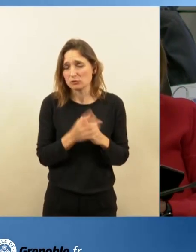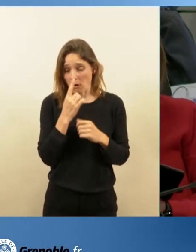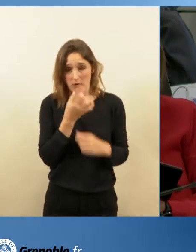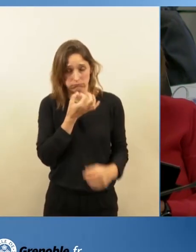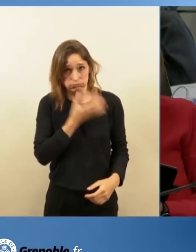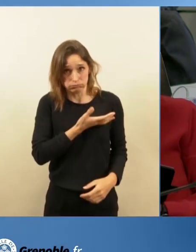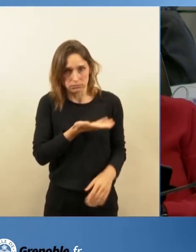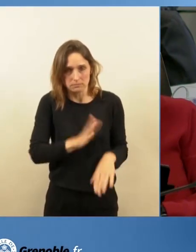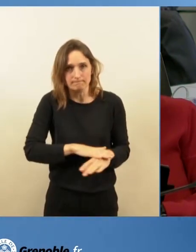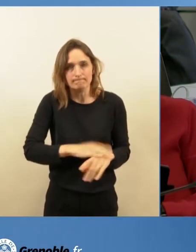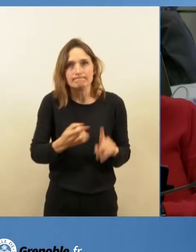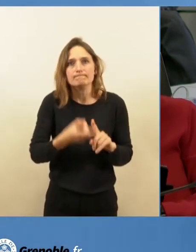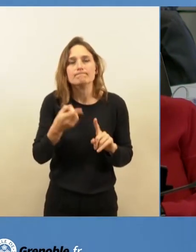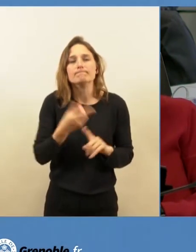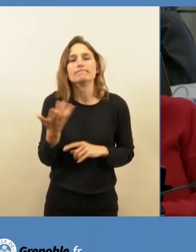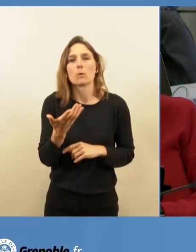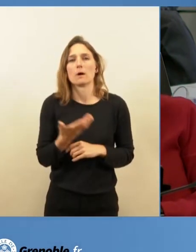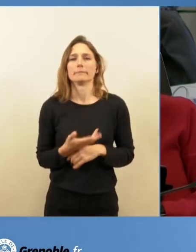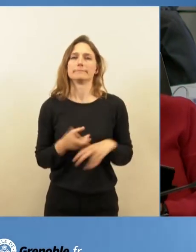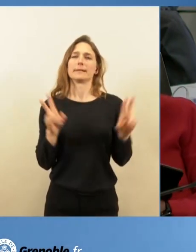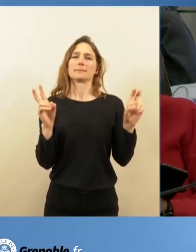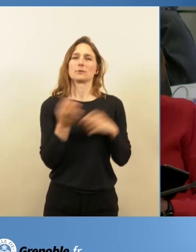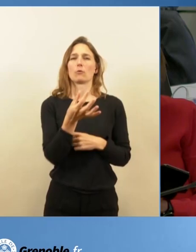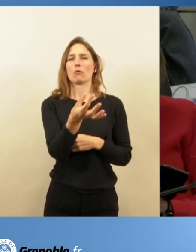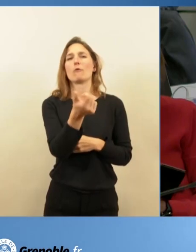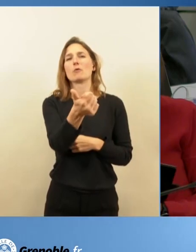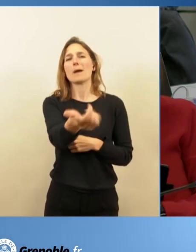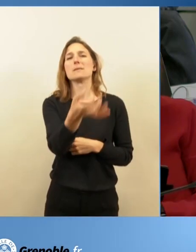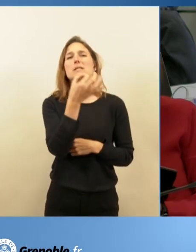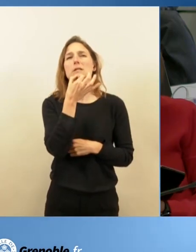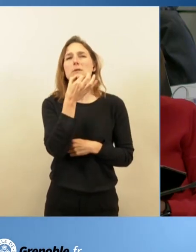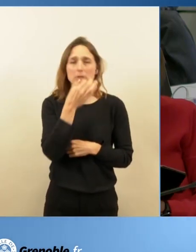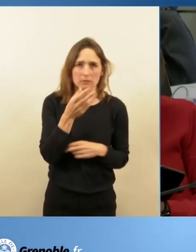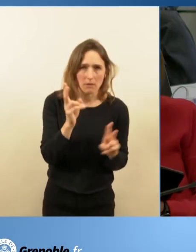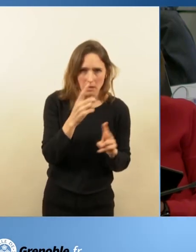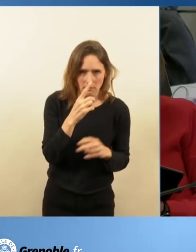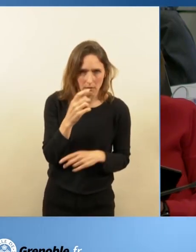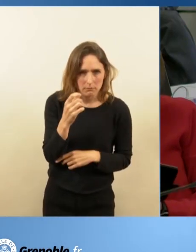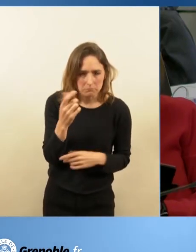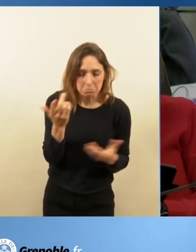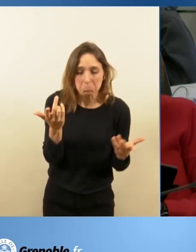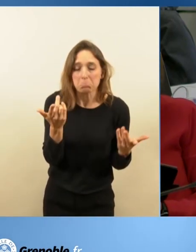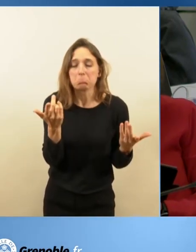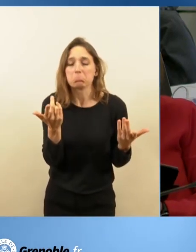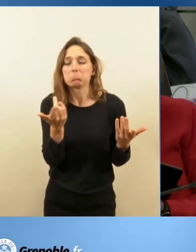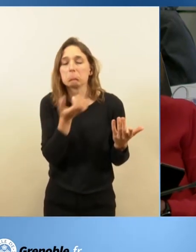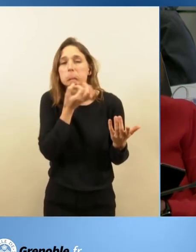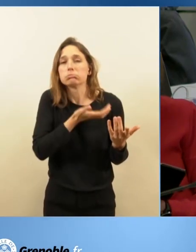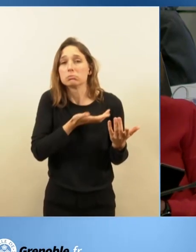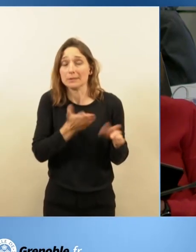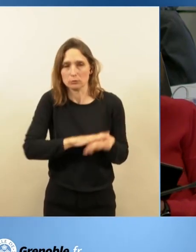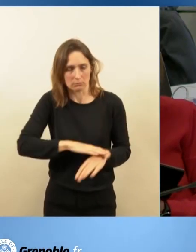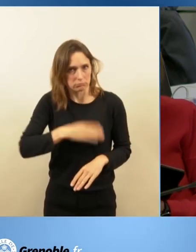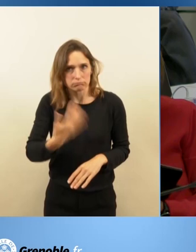c'est celle où vous dites oui d'ailleurs paraître anodine mais qui n'est pas du tout en réalité